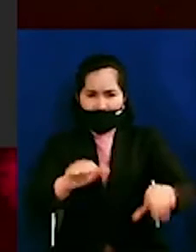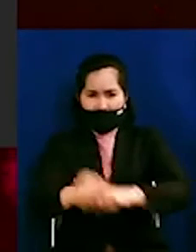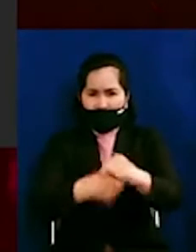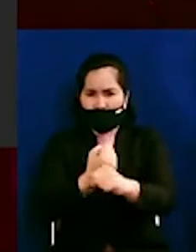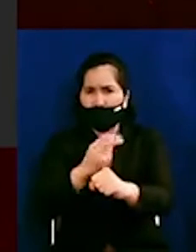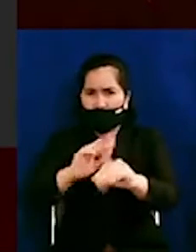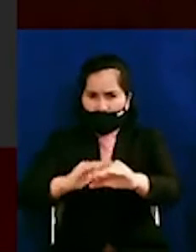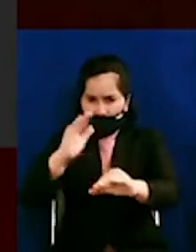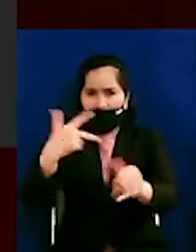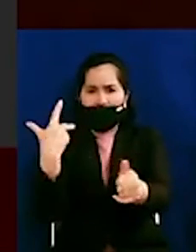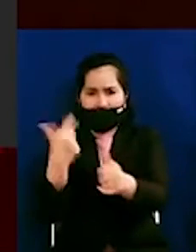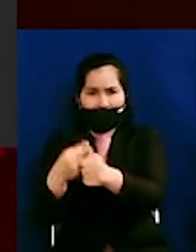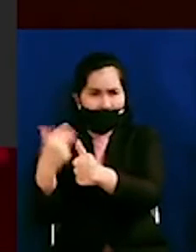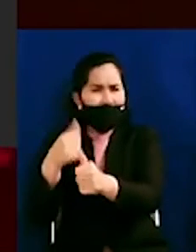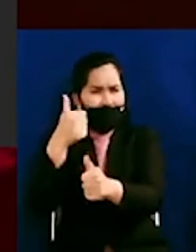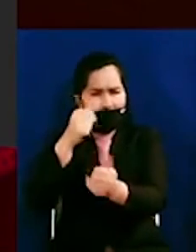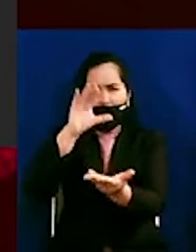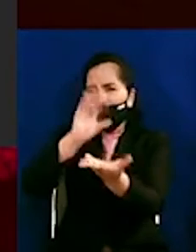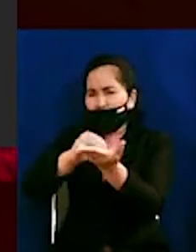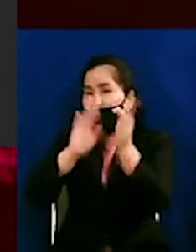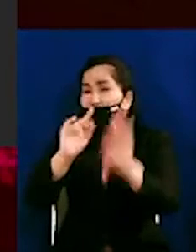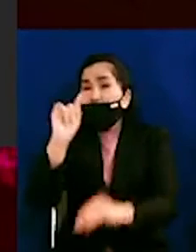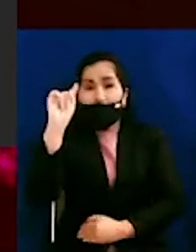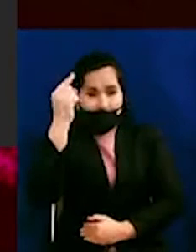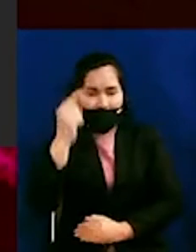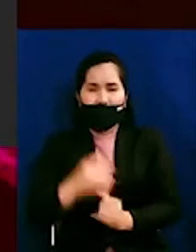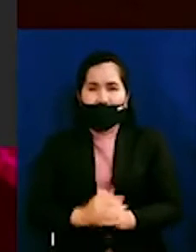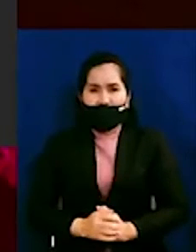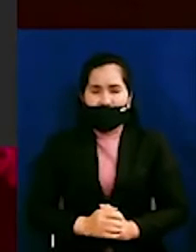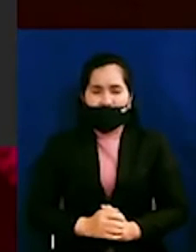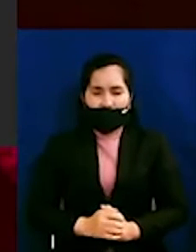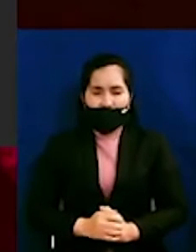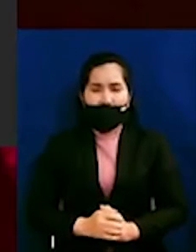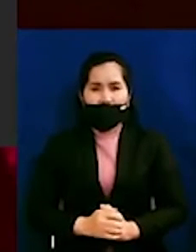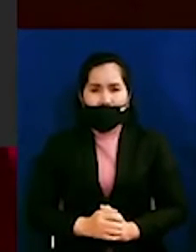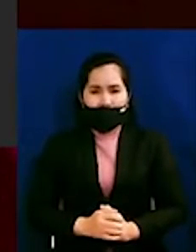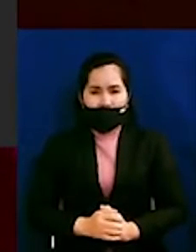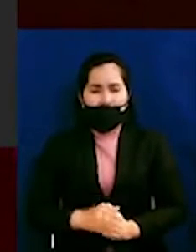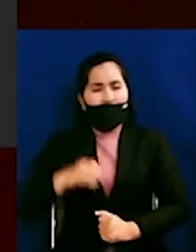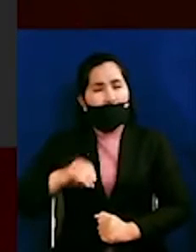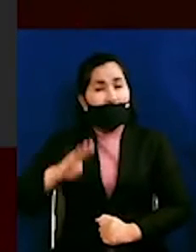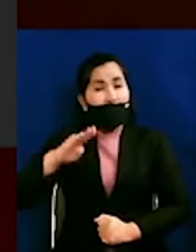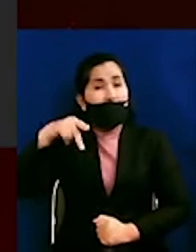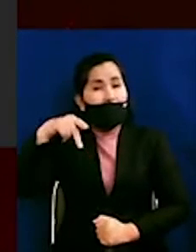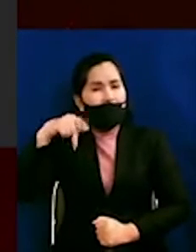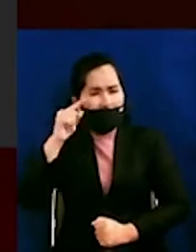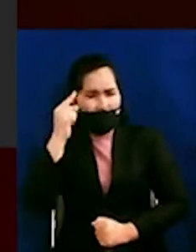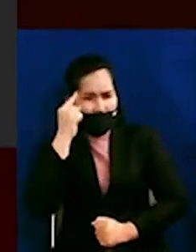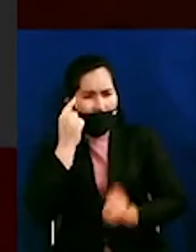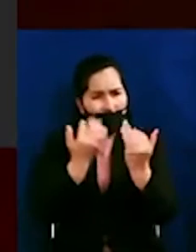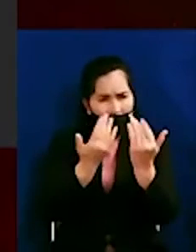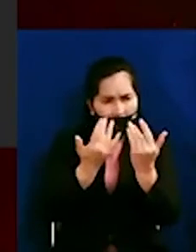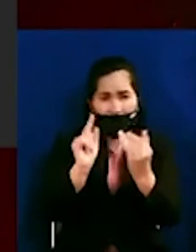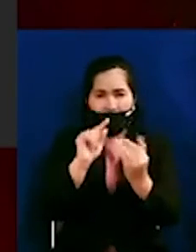แต่ 12ปีขึ้นไปซึ่งอันนี้เป็นข้อมูลใหม่นะครับและทางเ่อบริษัทไซเซอร์ก็กำลังรอผลการ